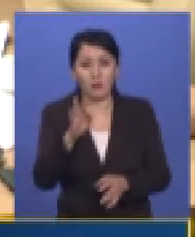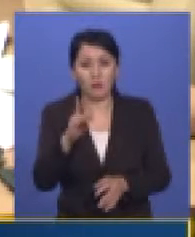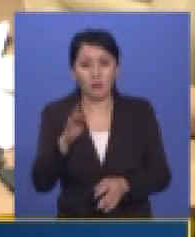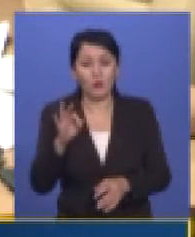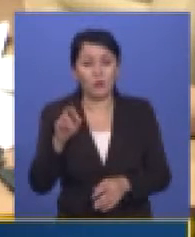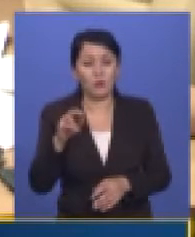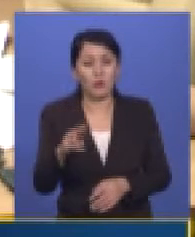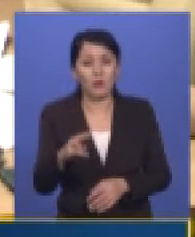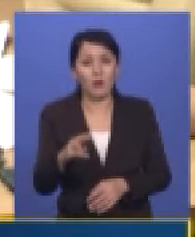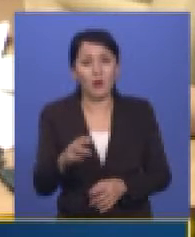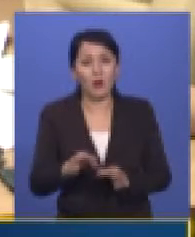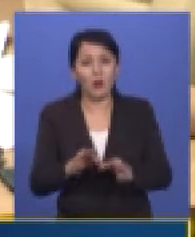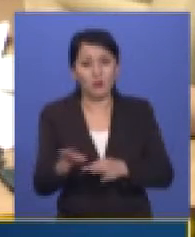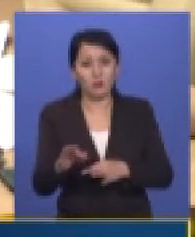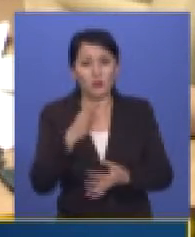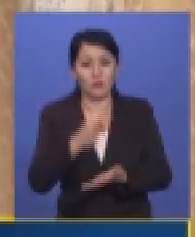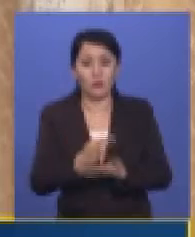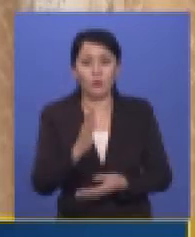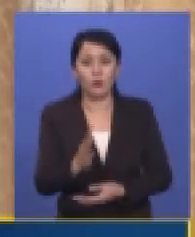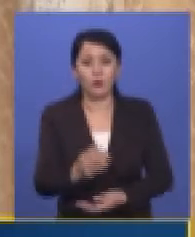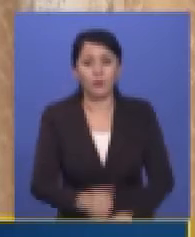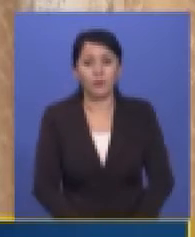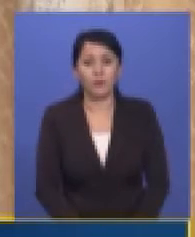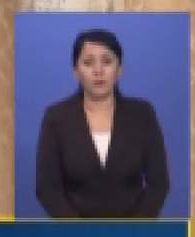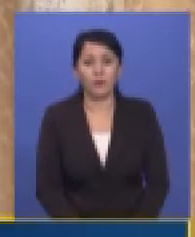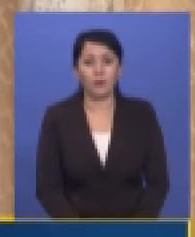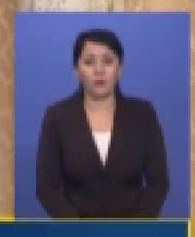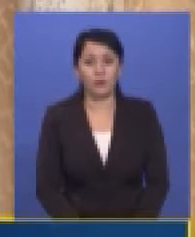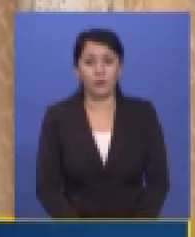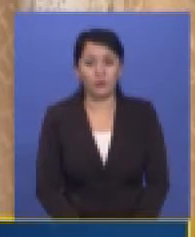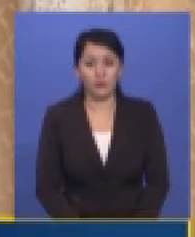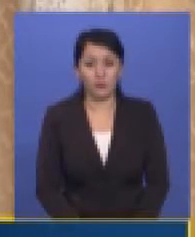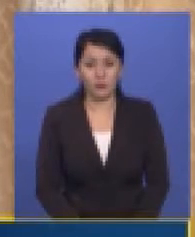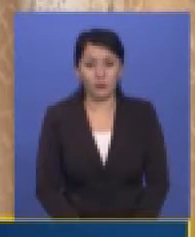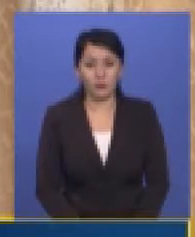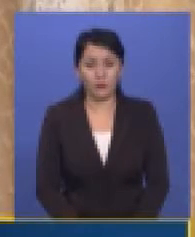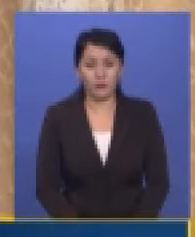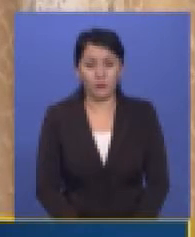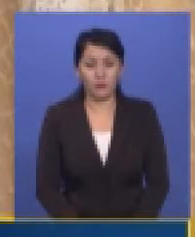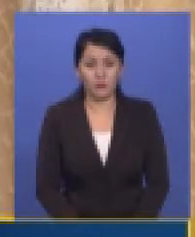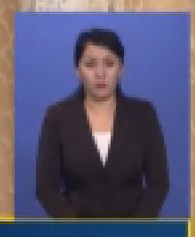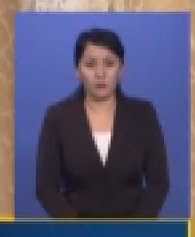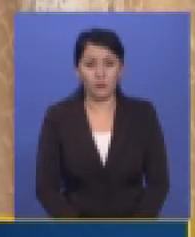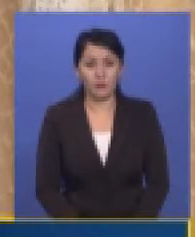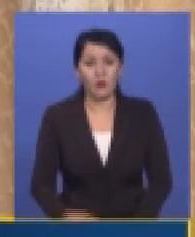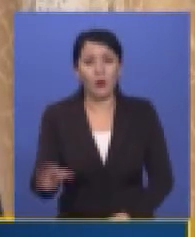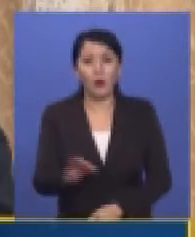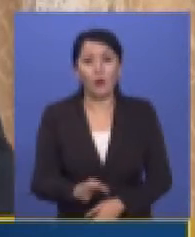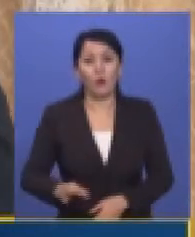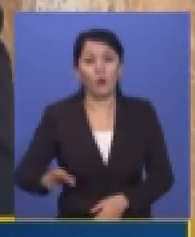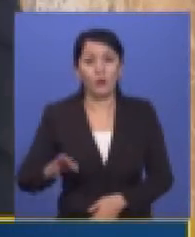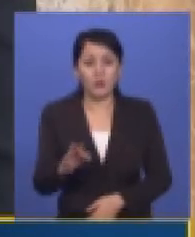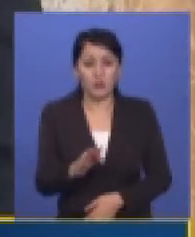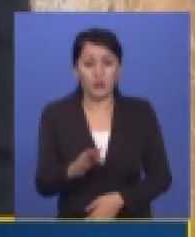акционерлік қоғамының жергілікті филиалы жауапты. По области имеется 12 дорожно-эвакуационных пунктов, в том числе 10 пунктов обогрева на 102